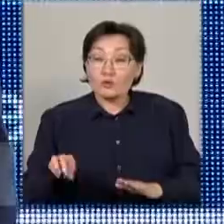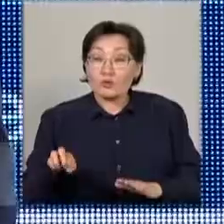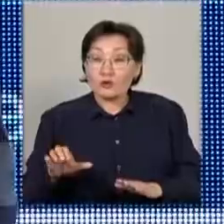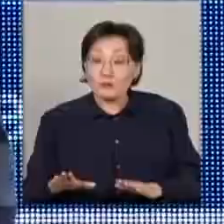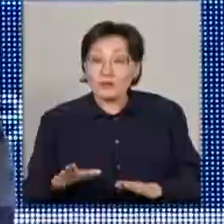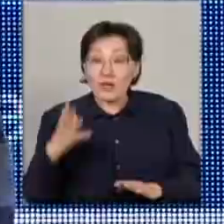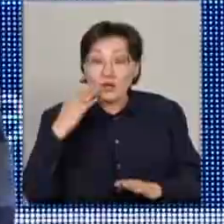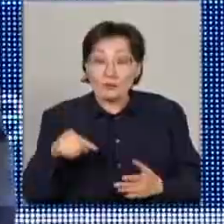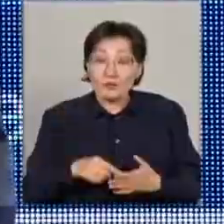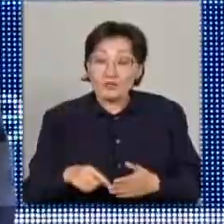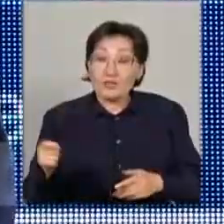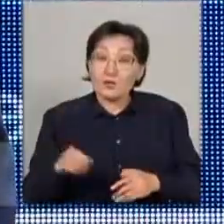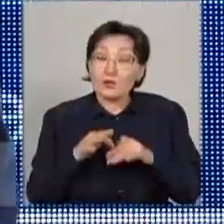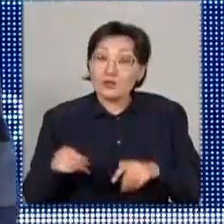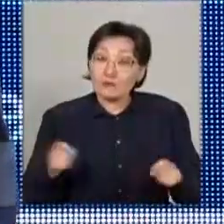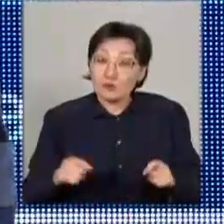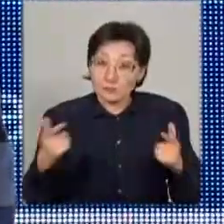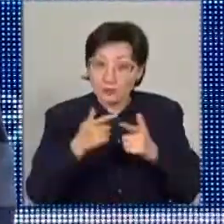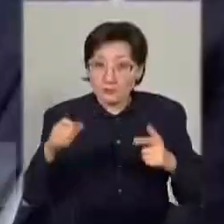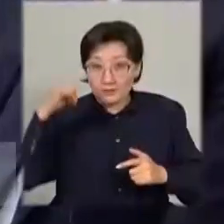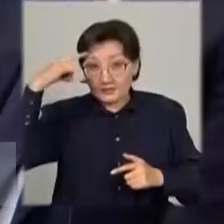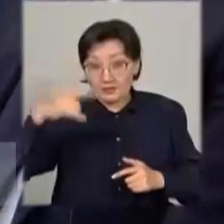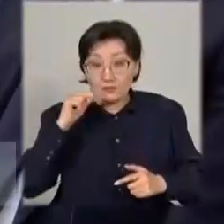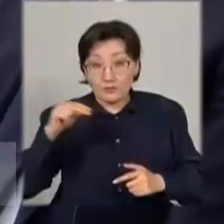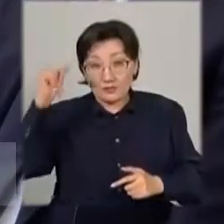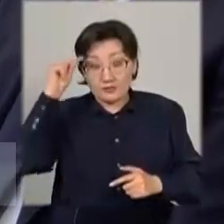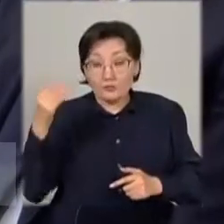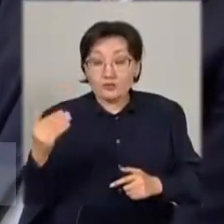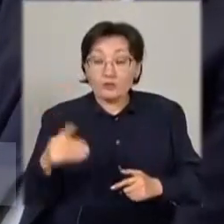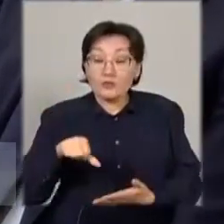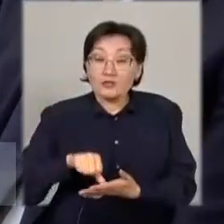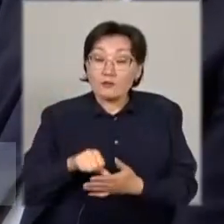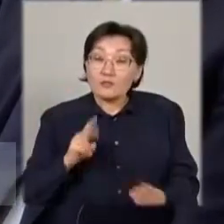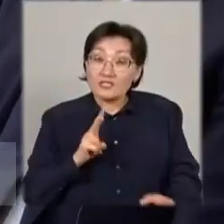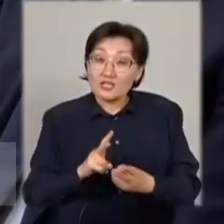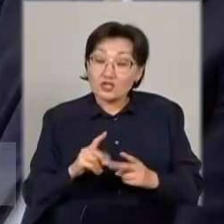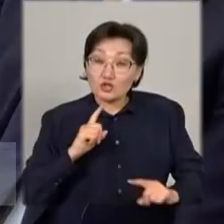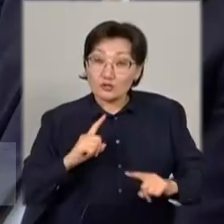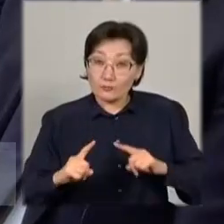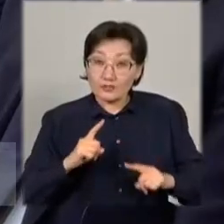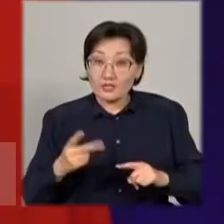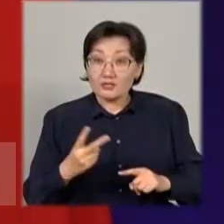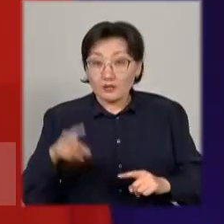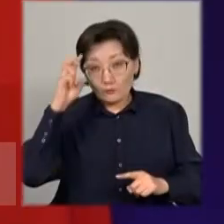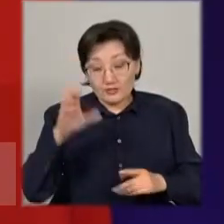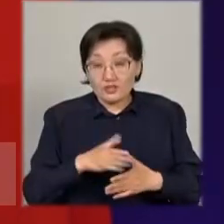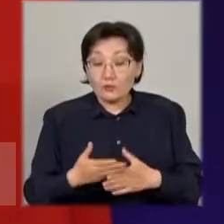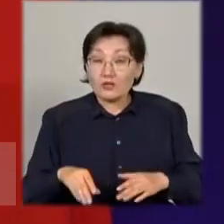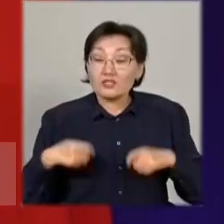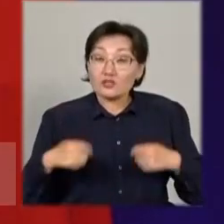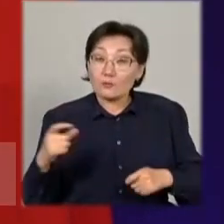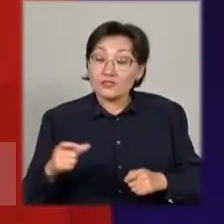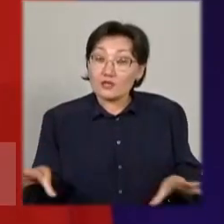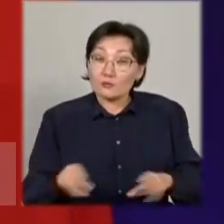вице-министрі Қайрат Төребаев Алматыда өткен форумда мәлім етті. Қазақстан мен Қытай Халық Республикасының өкілдері бас қосқан жиында екі